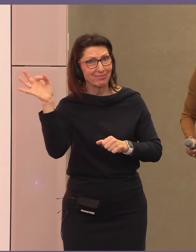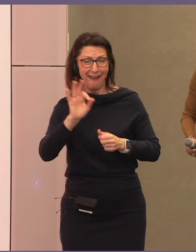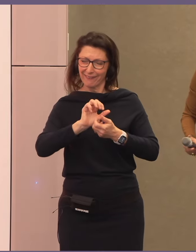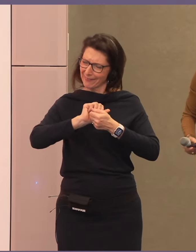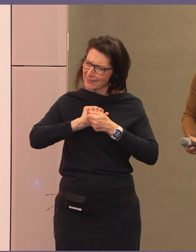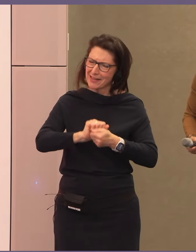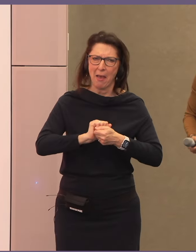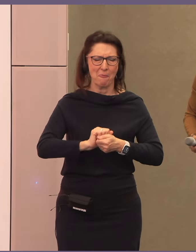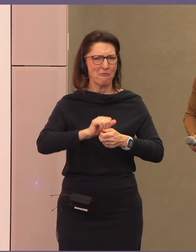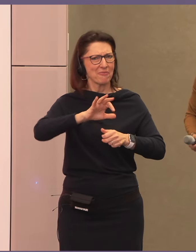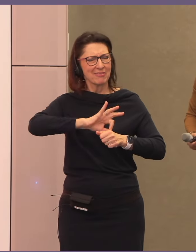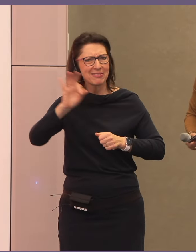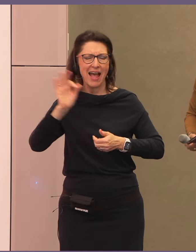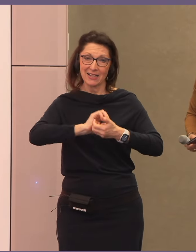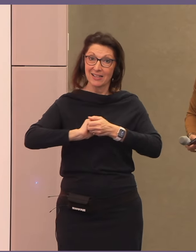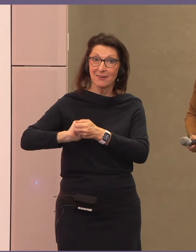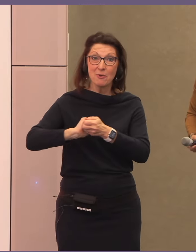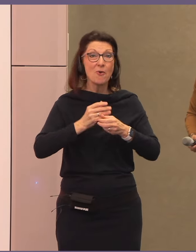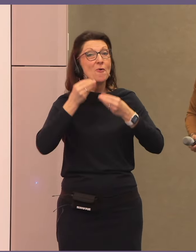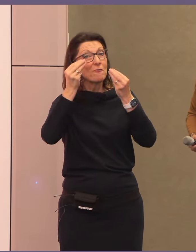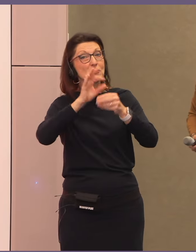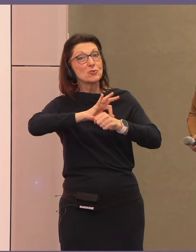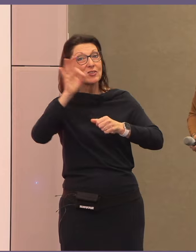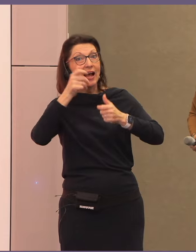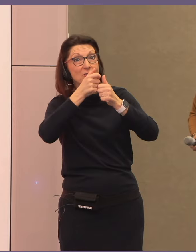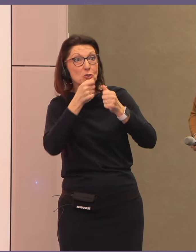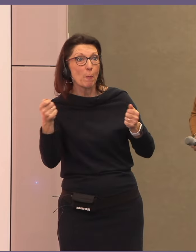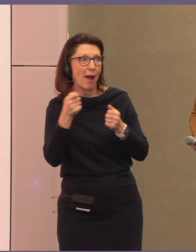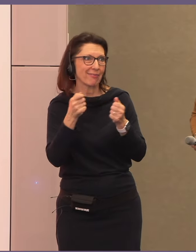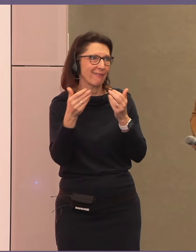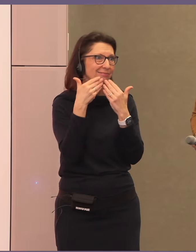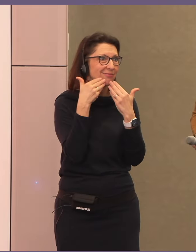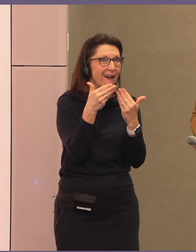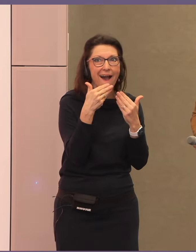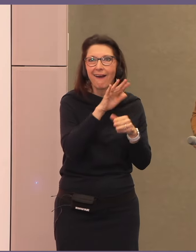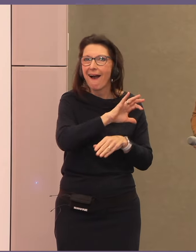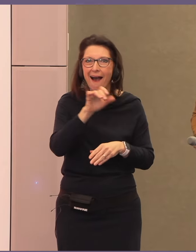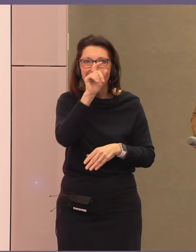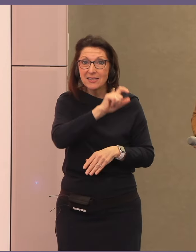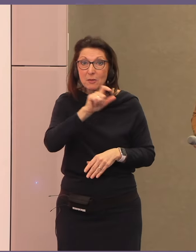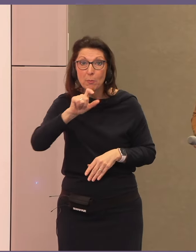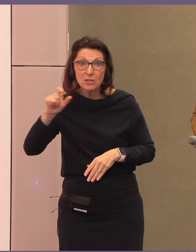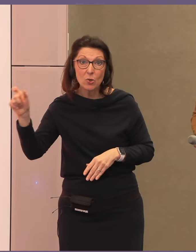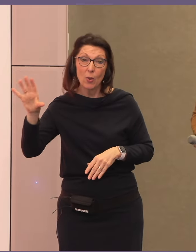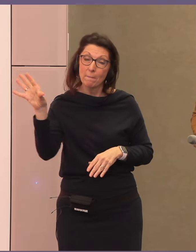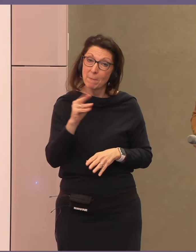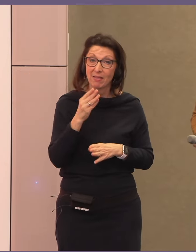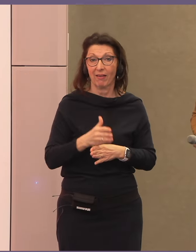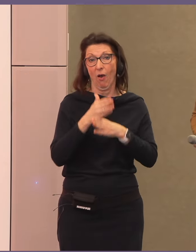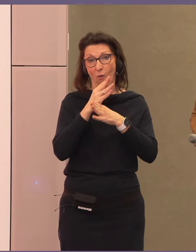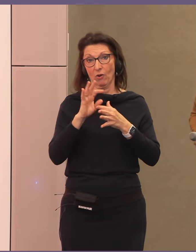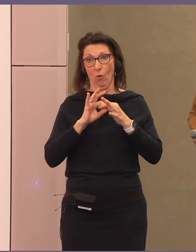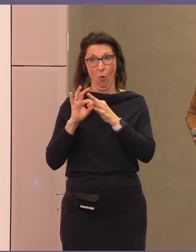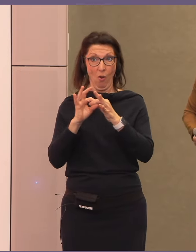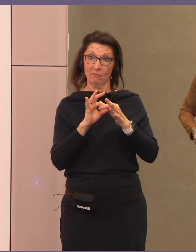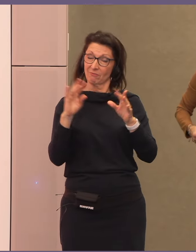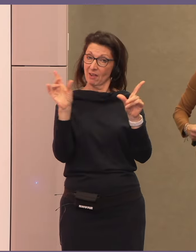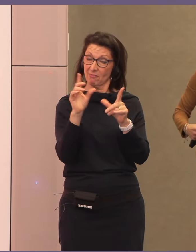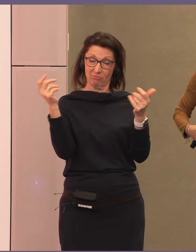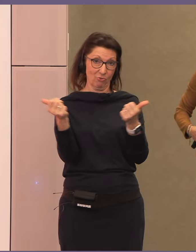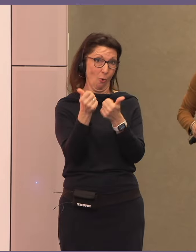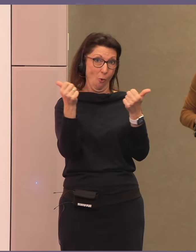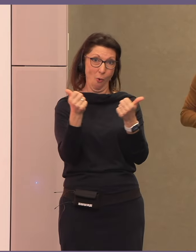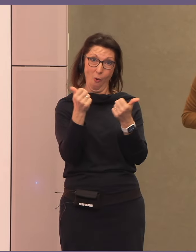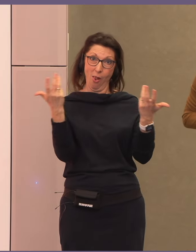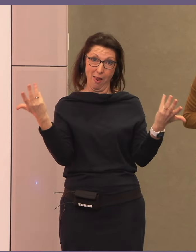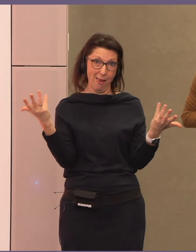solidarischen Tag, schönen spannenden Tag. Danke euch allen, die dazu beigetragen haben, das zu organisieren. Eine tolle Veranstaltung mit